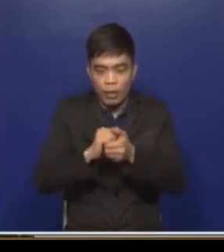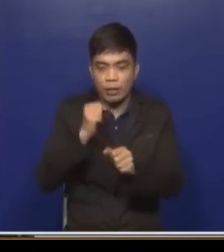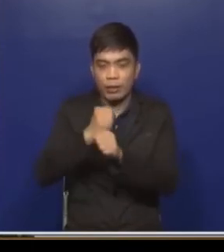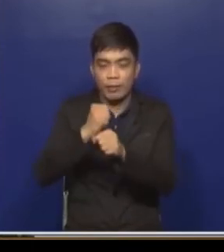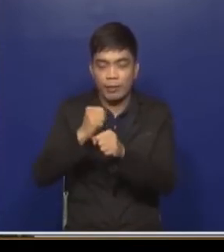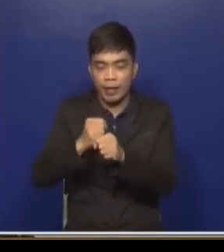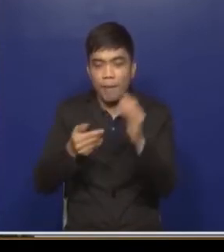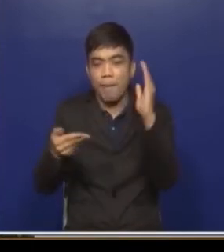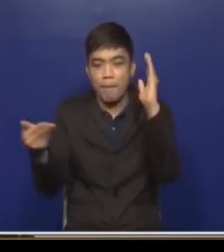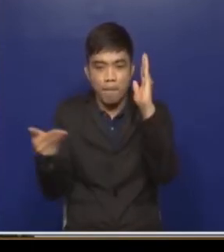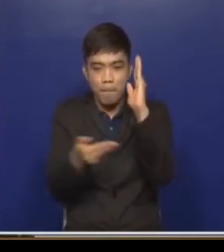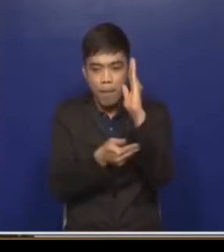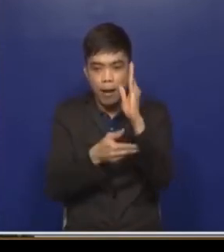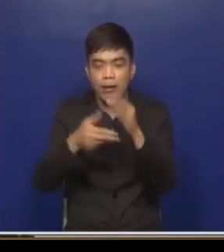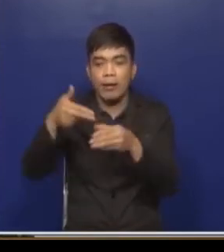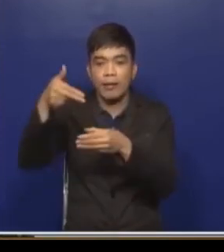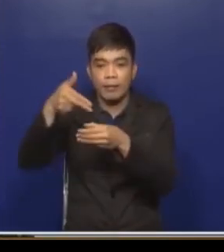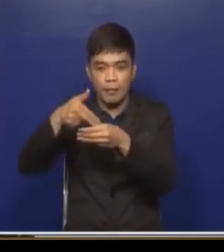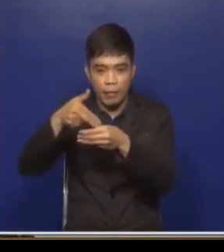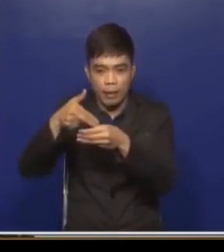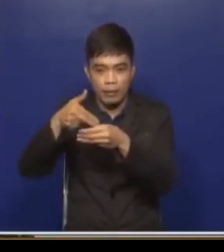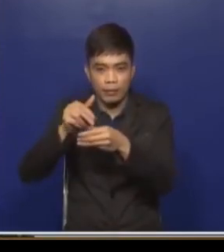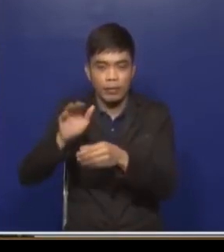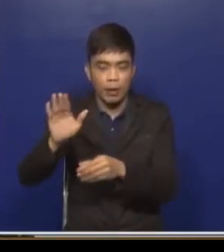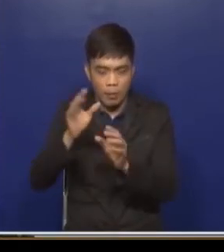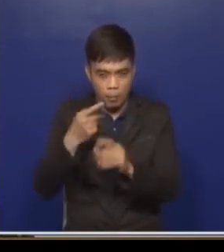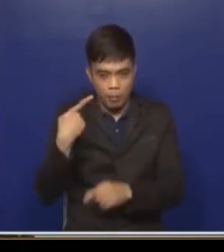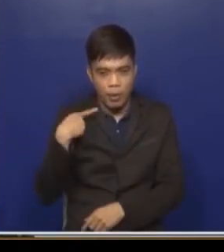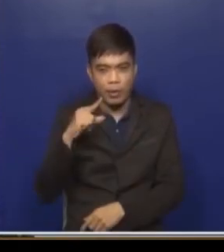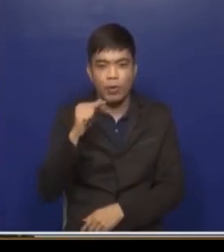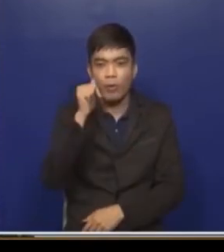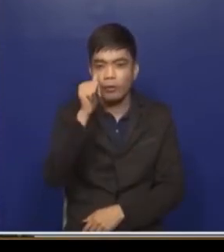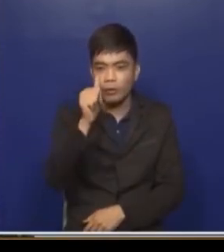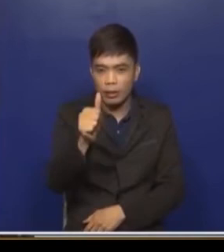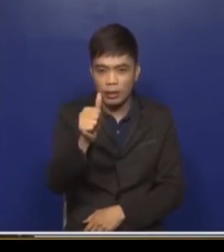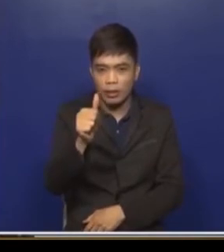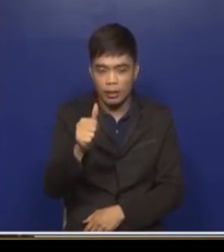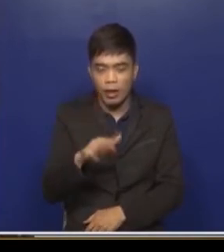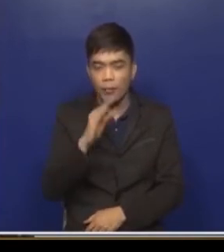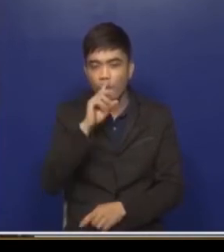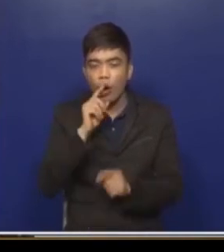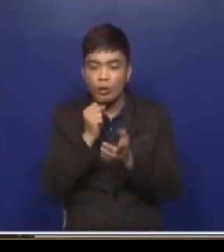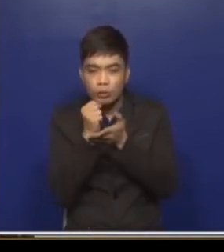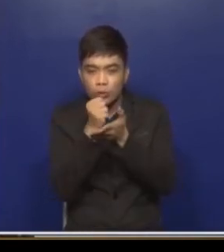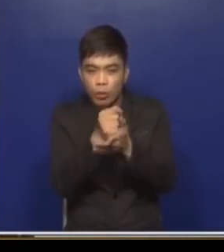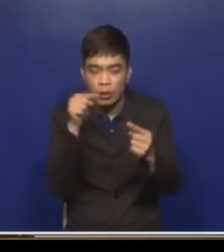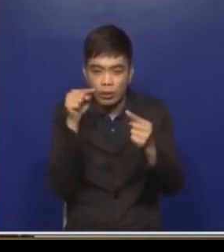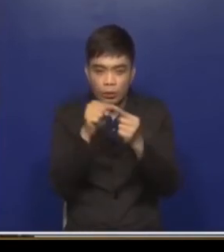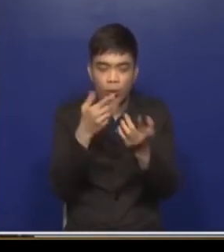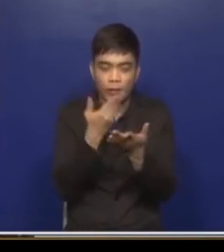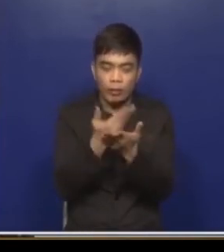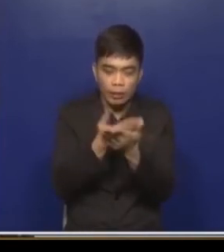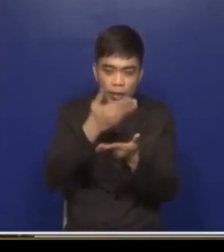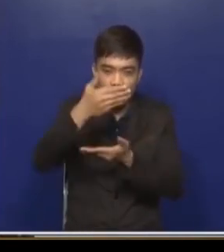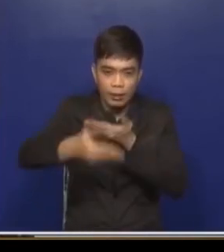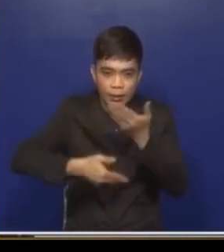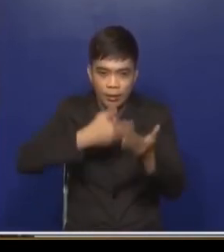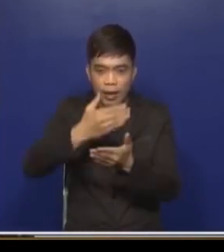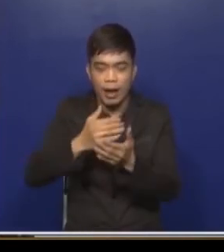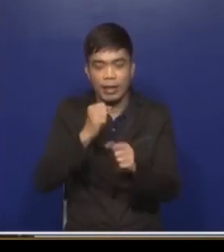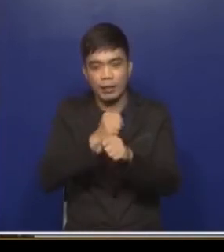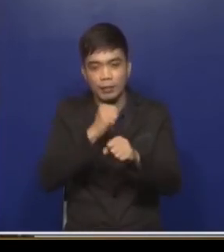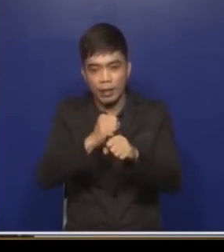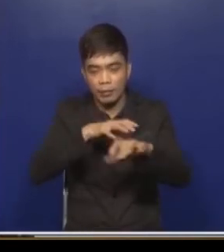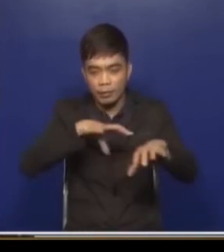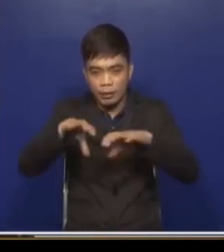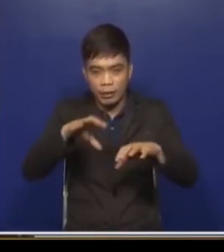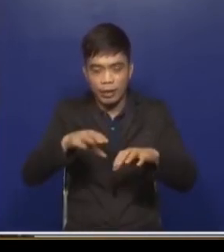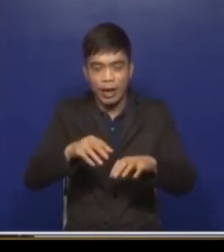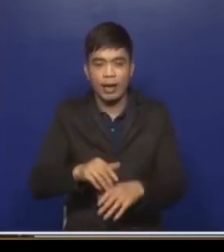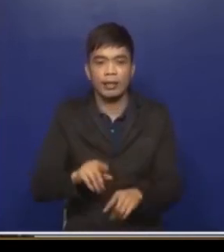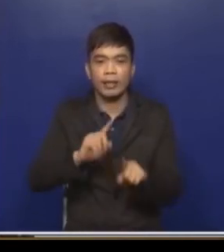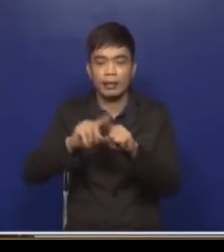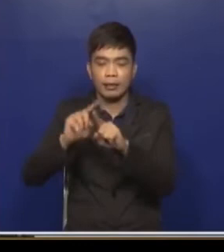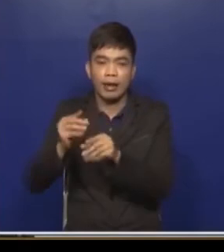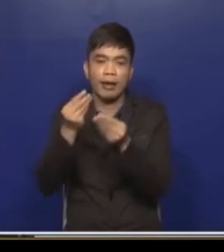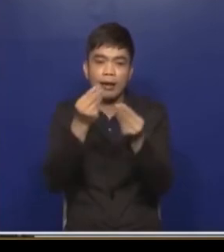มา